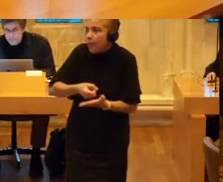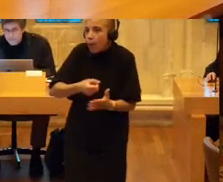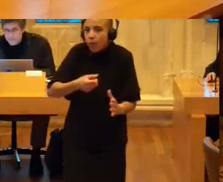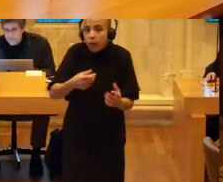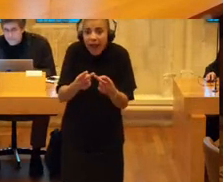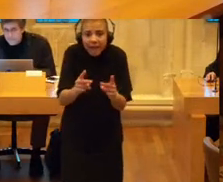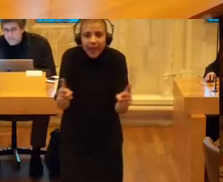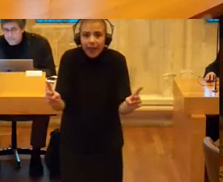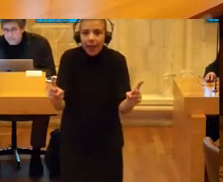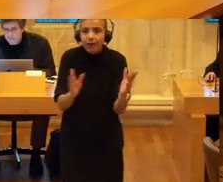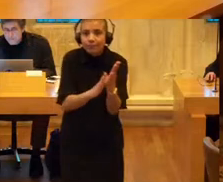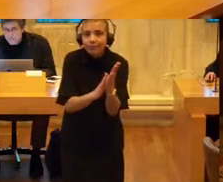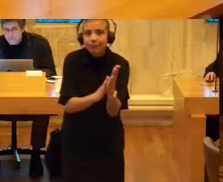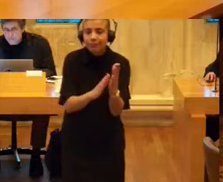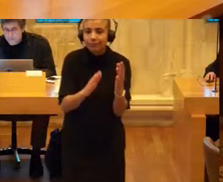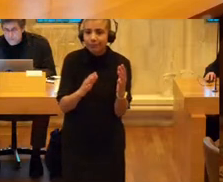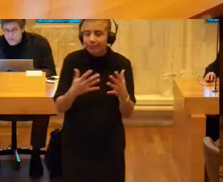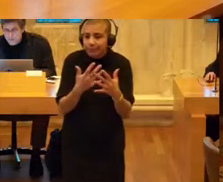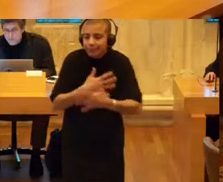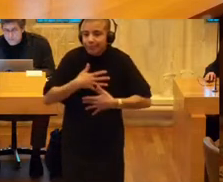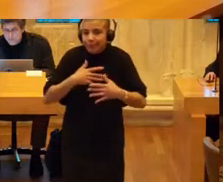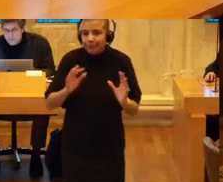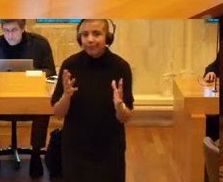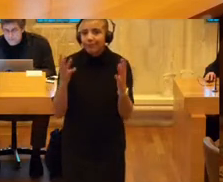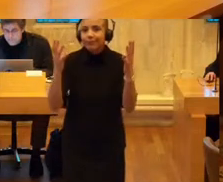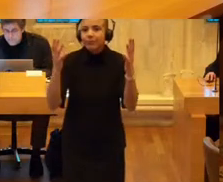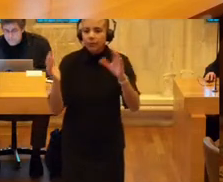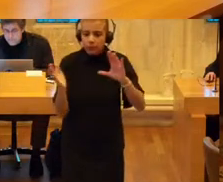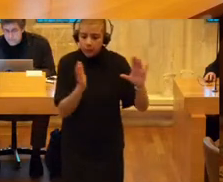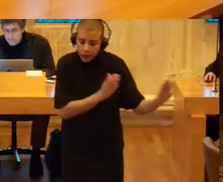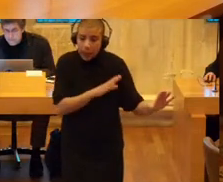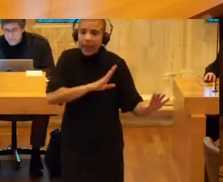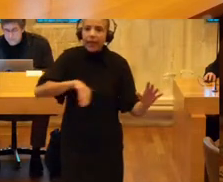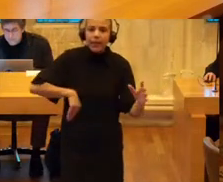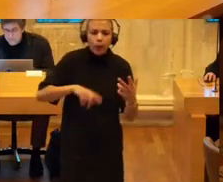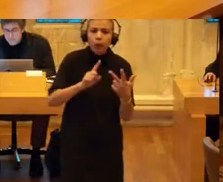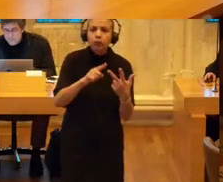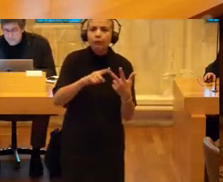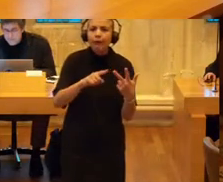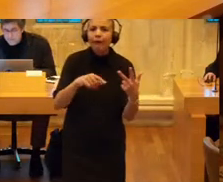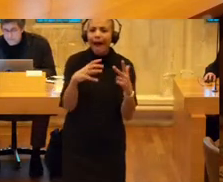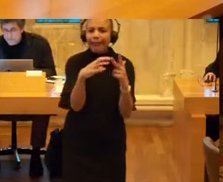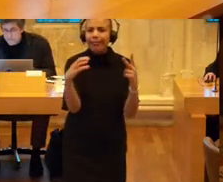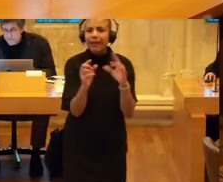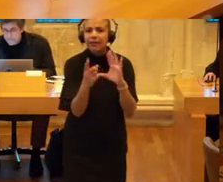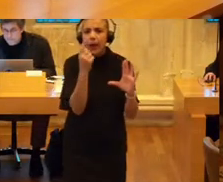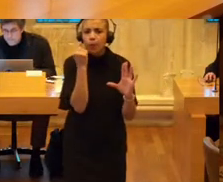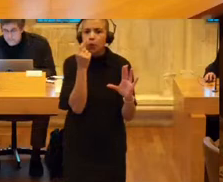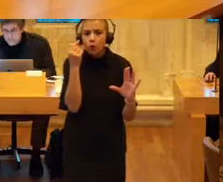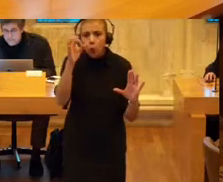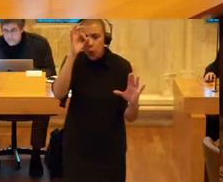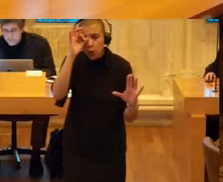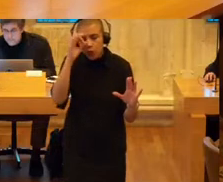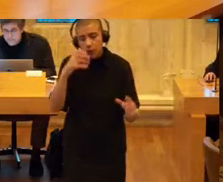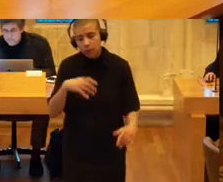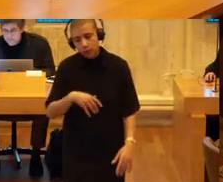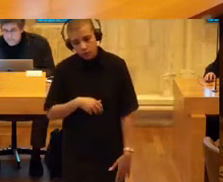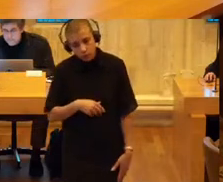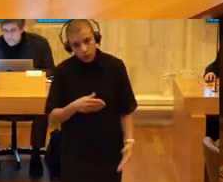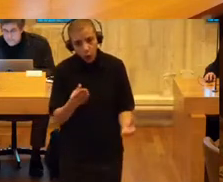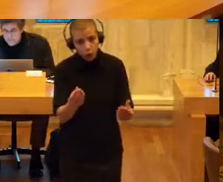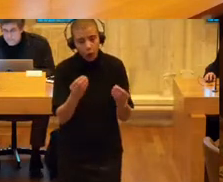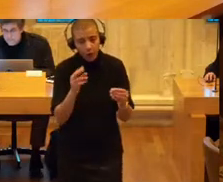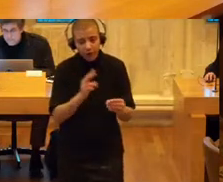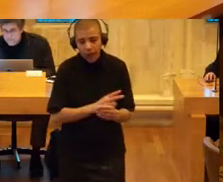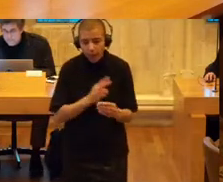donc l'article de M. Le Couture. Là, il m'a beaucoup surpris, hein, l'article de M. Le Couture. Sur l'énoncé des valeurs et des principes d'action, j'ai